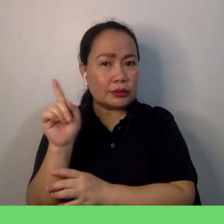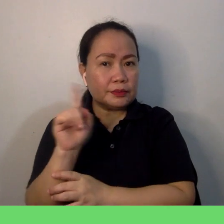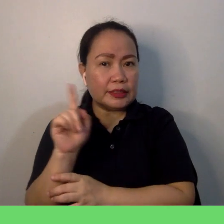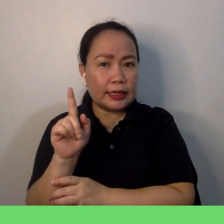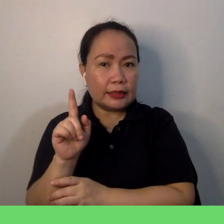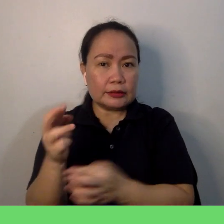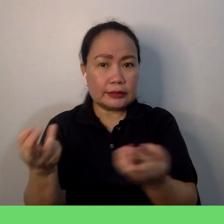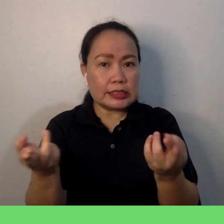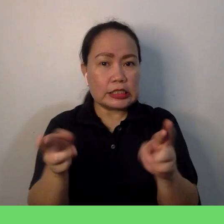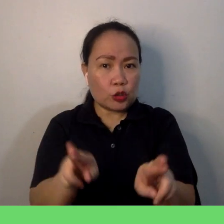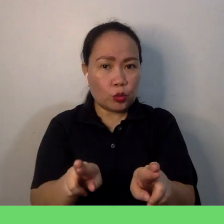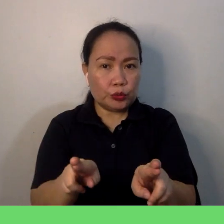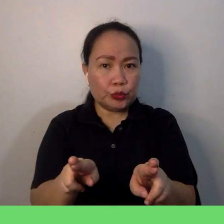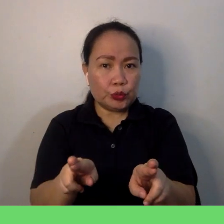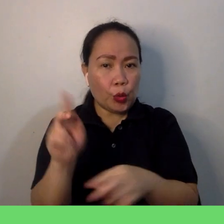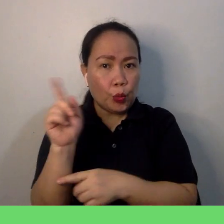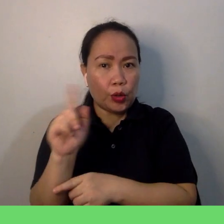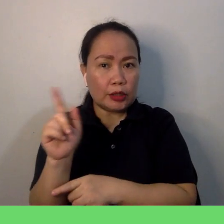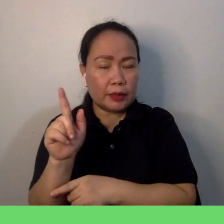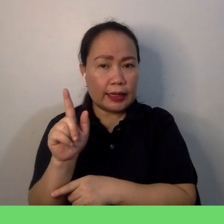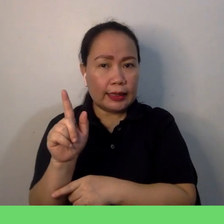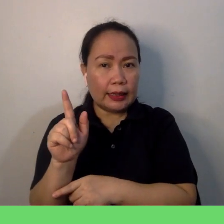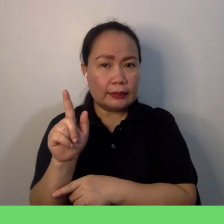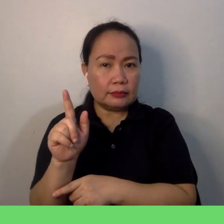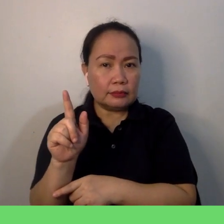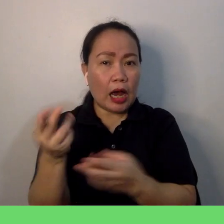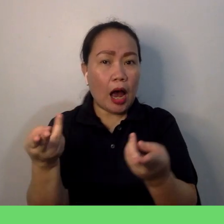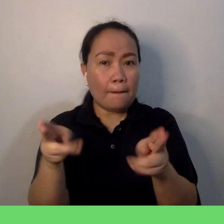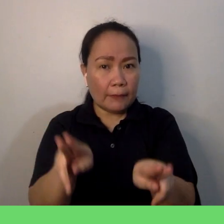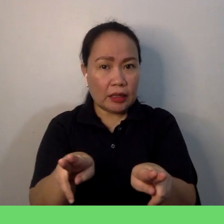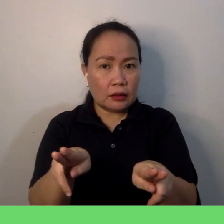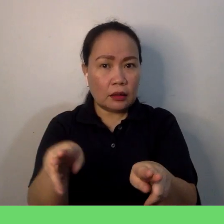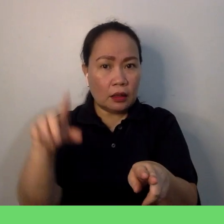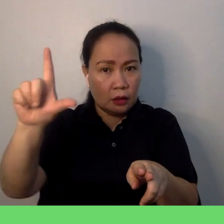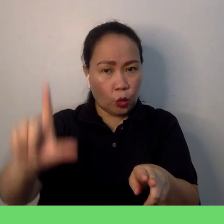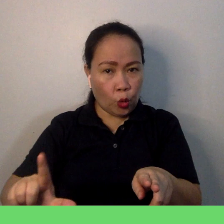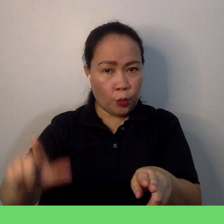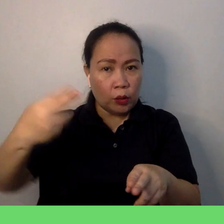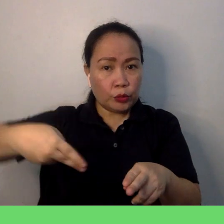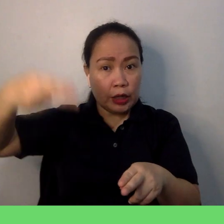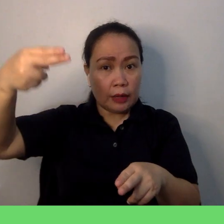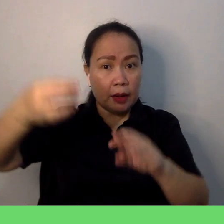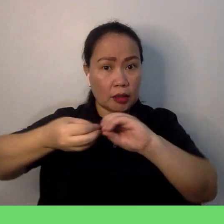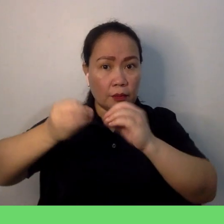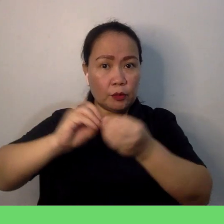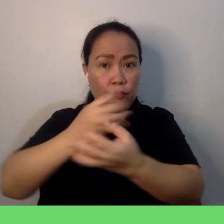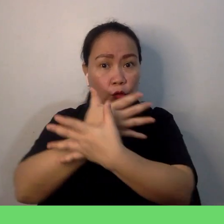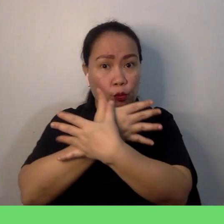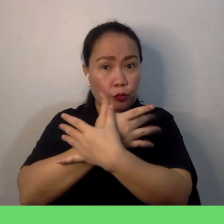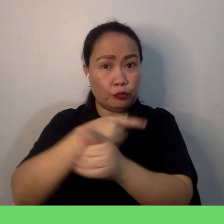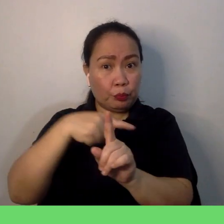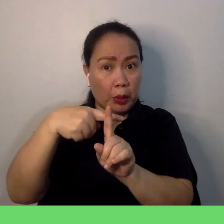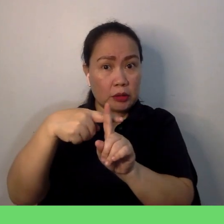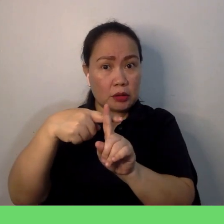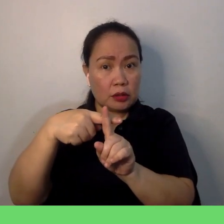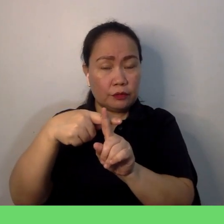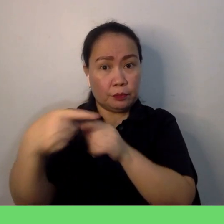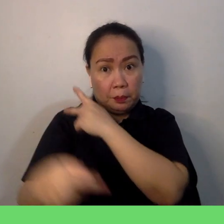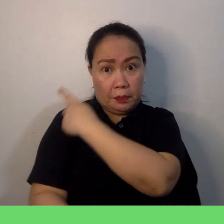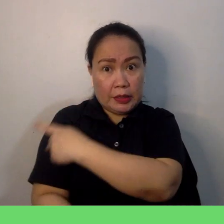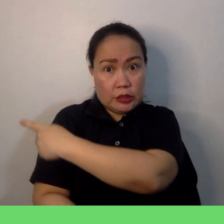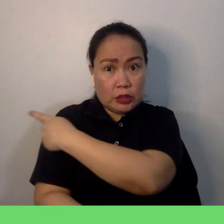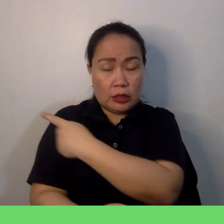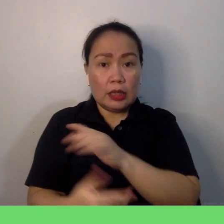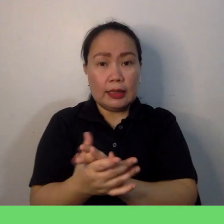yung trend nung COVID. Bumababa man ang COVID positive natin. So